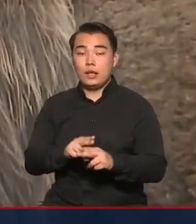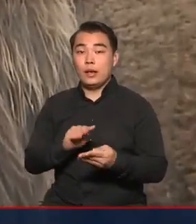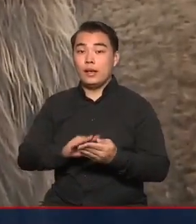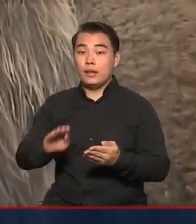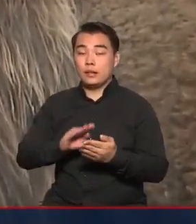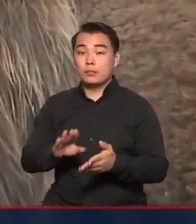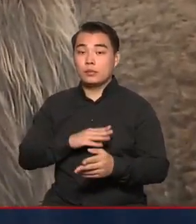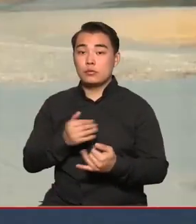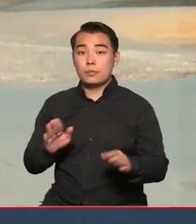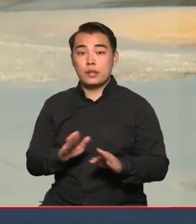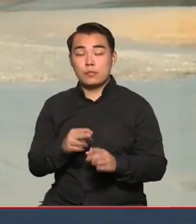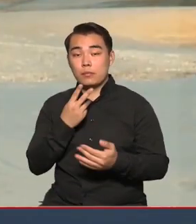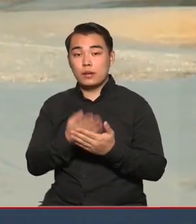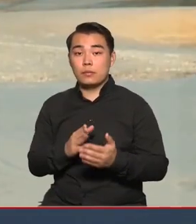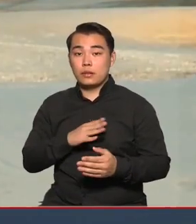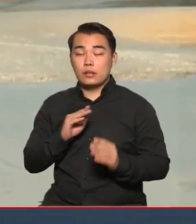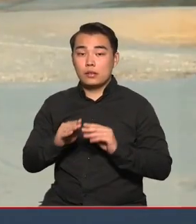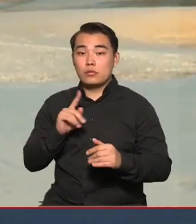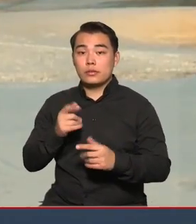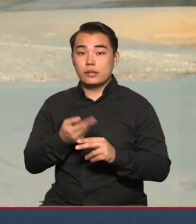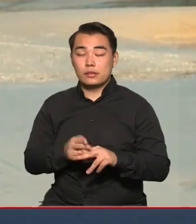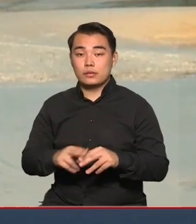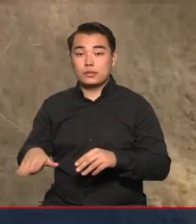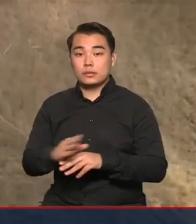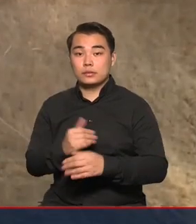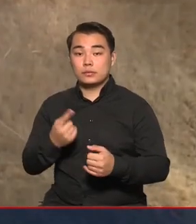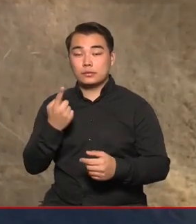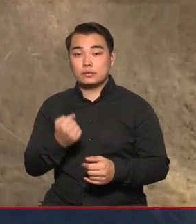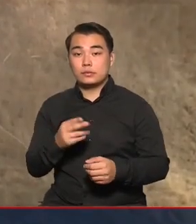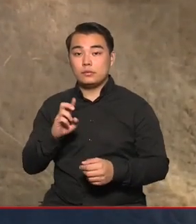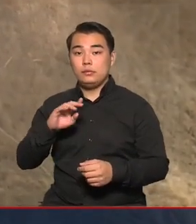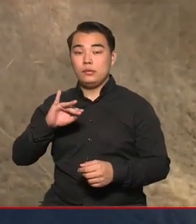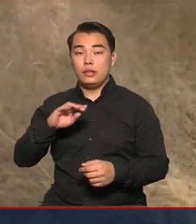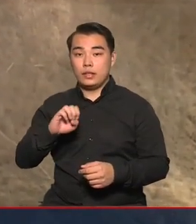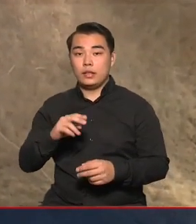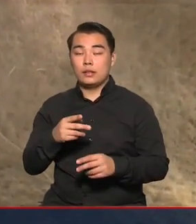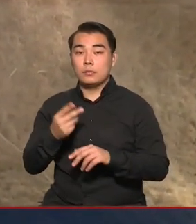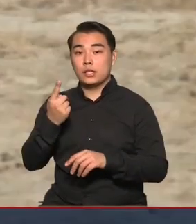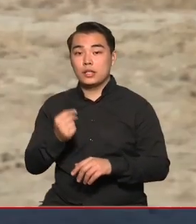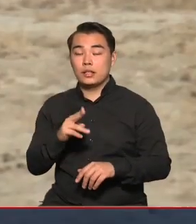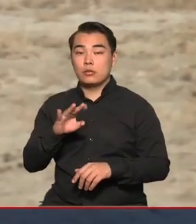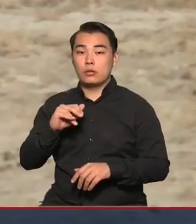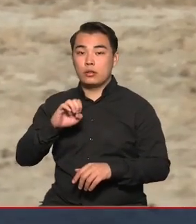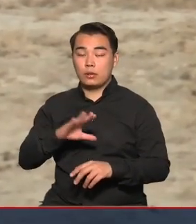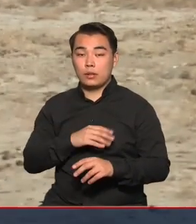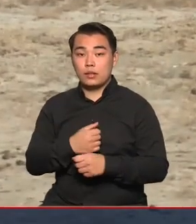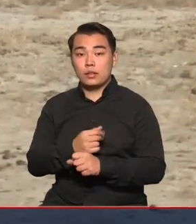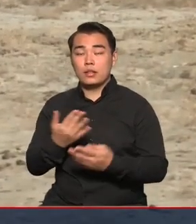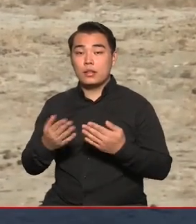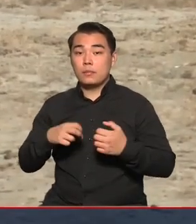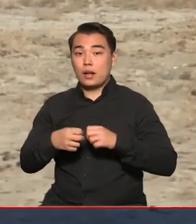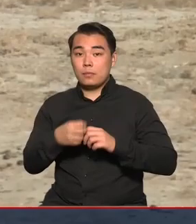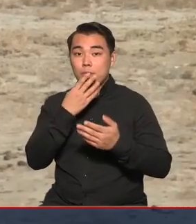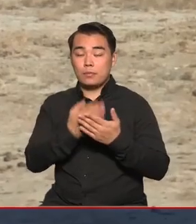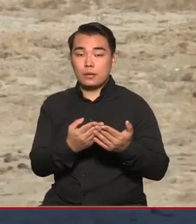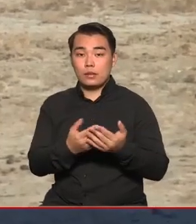қатысты түйе үстінен сирақ үйтіп десе, дөрекілікке орай бір күн бие, бір күн түйе. Ал молшылық пен қуанышқа тап болса, ақ түйенің